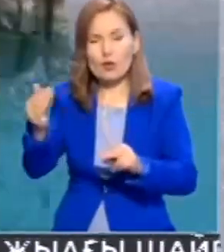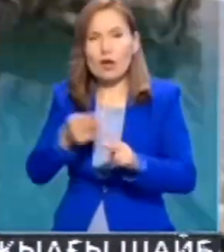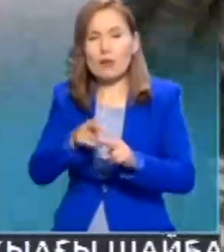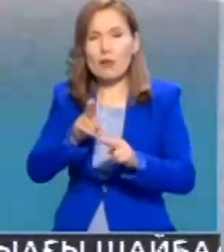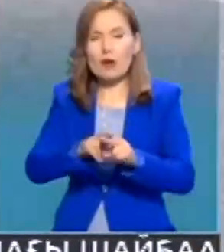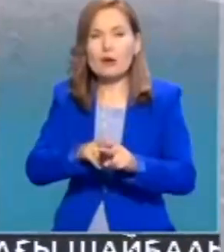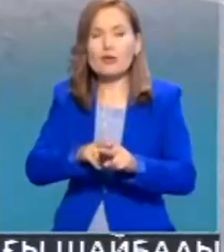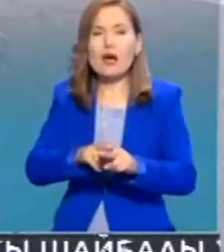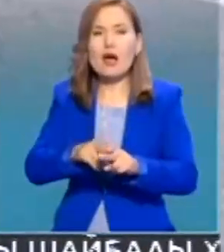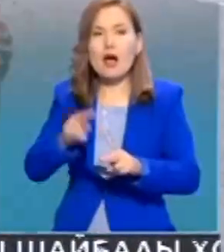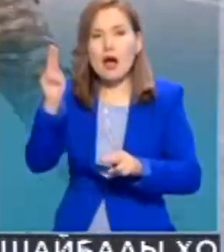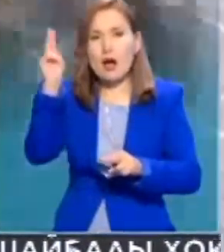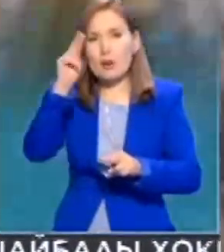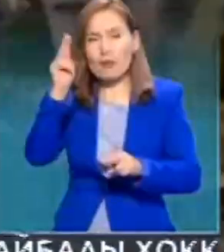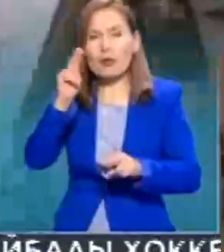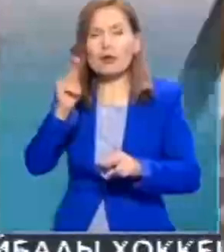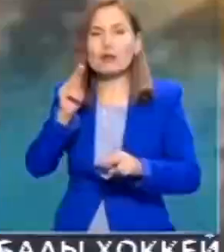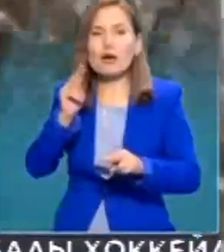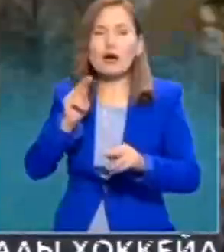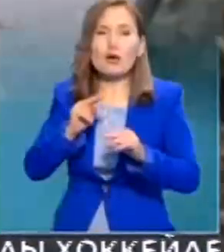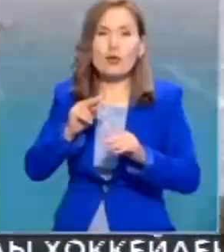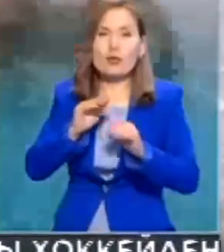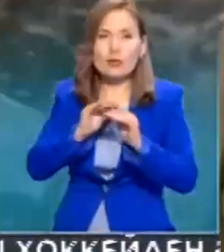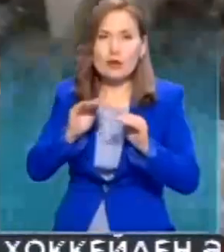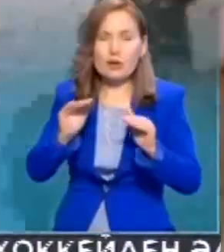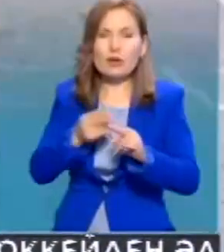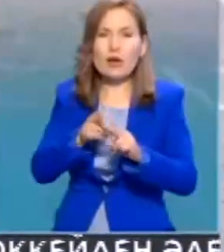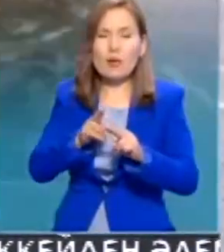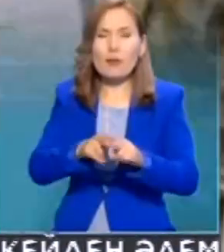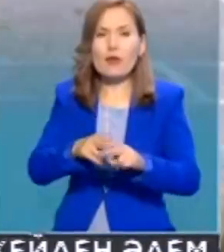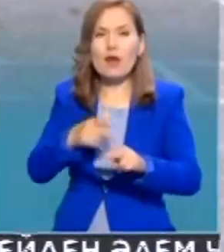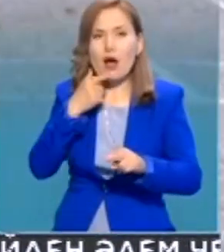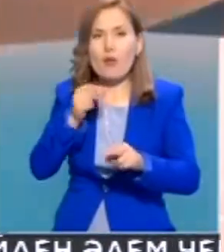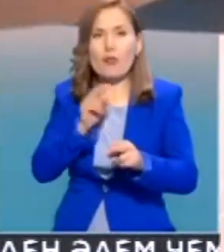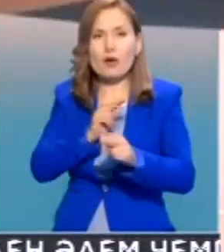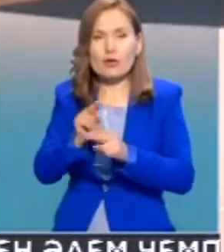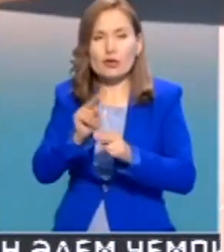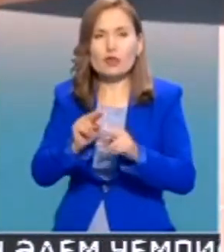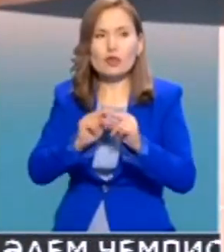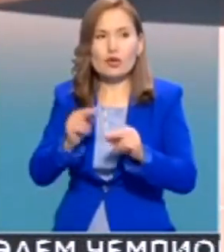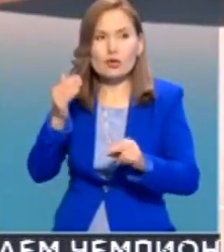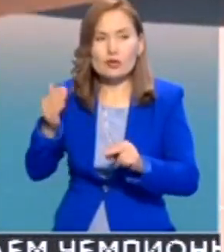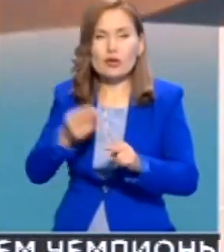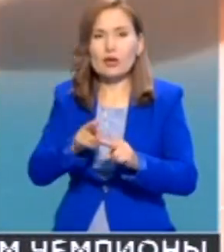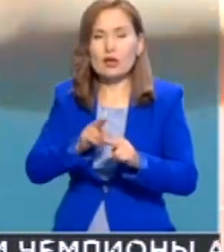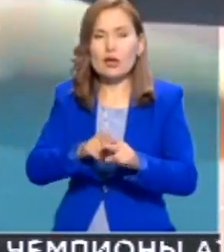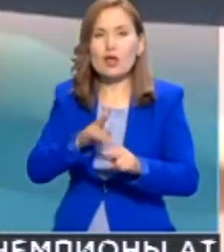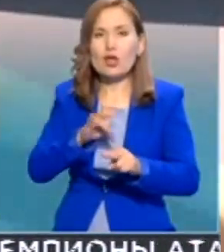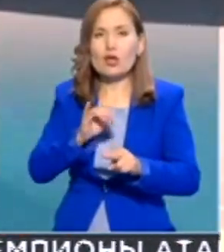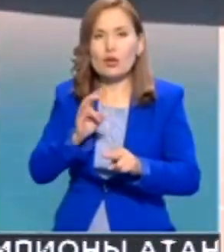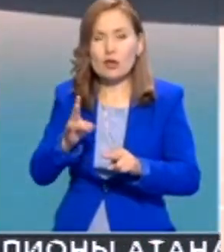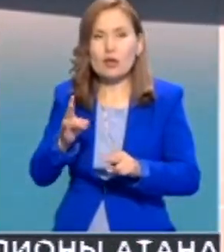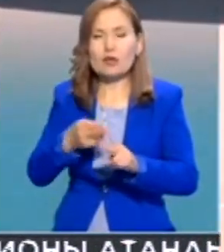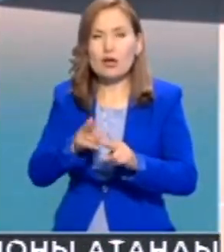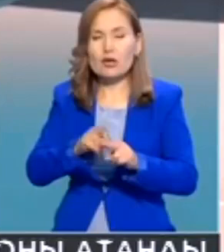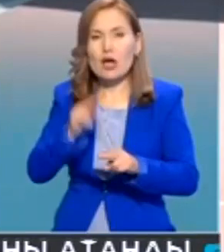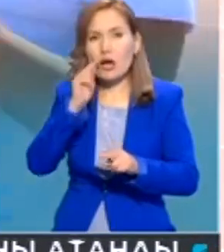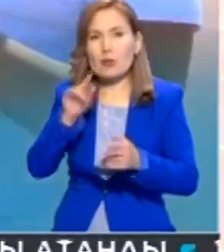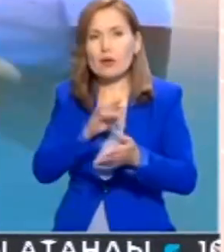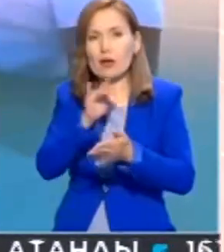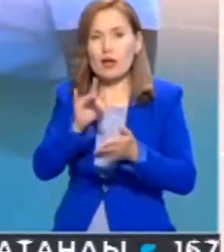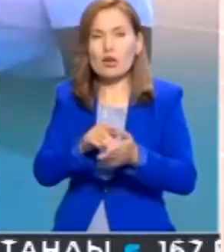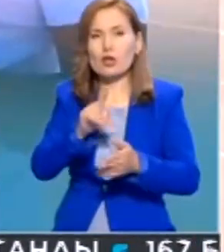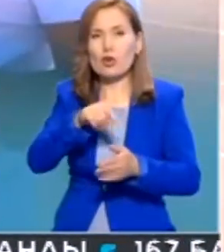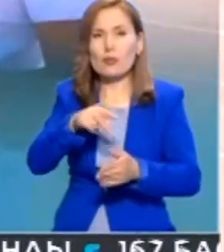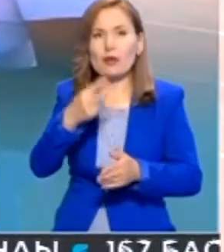Өрендерге алғашқы әскери дайындық негіздерін үйретіп, отаншылдық пен патриоттыққа баулып жүрген ұстаз. Ал Нүркен Намазов болса, Шымкент қаласындағы